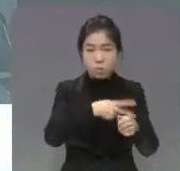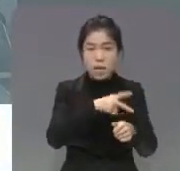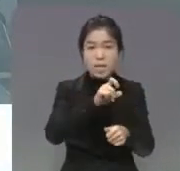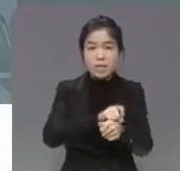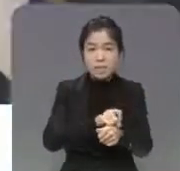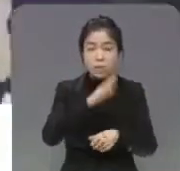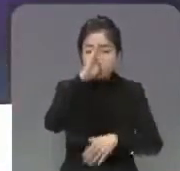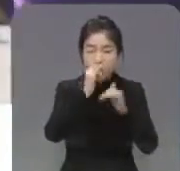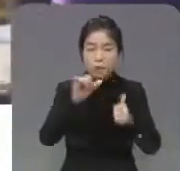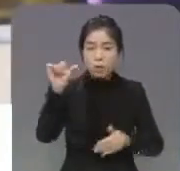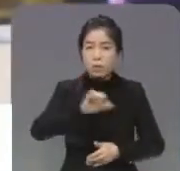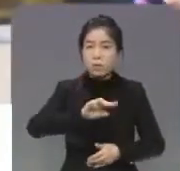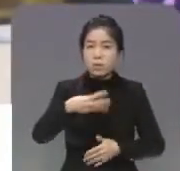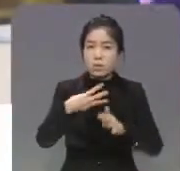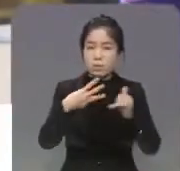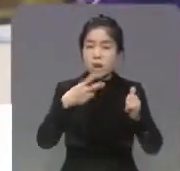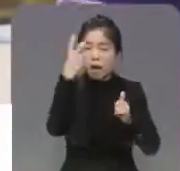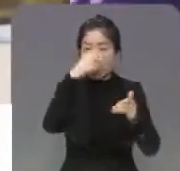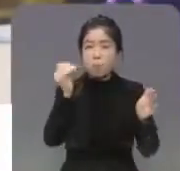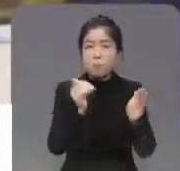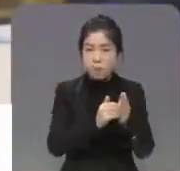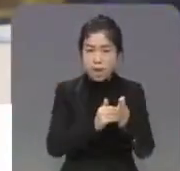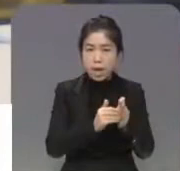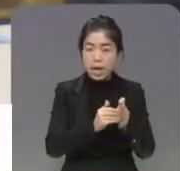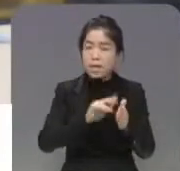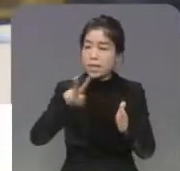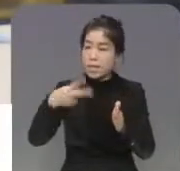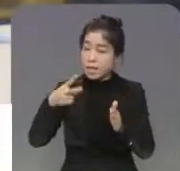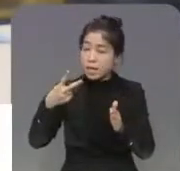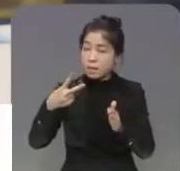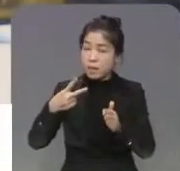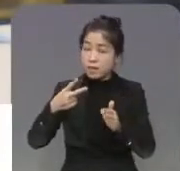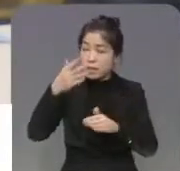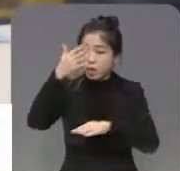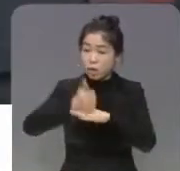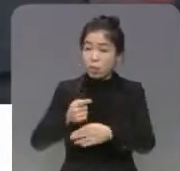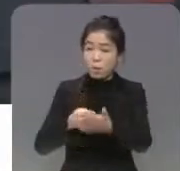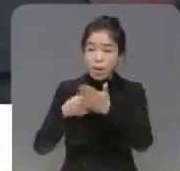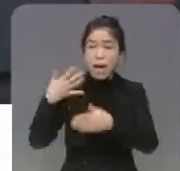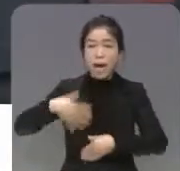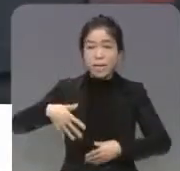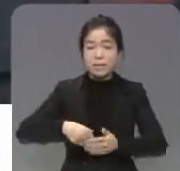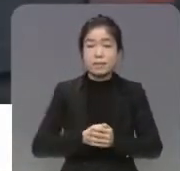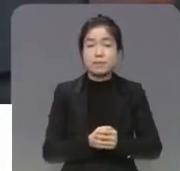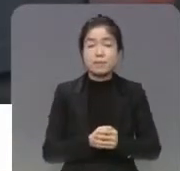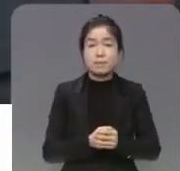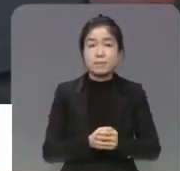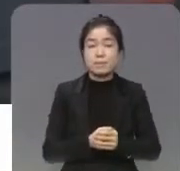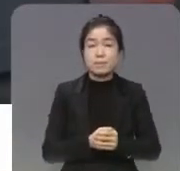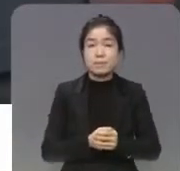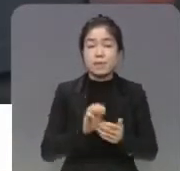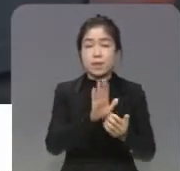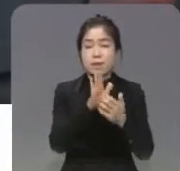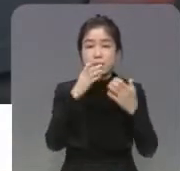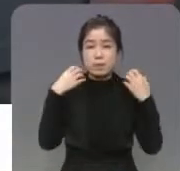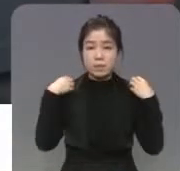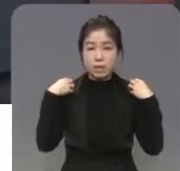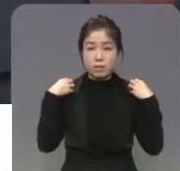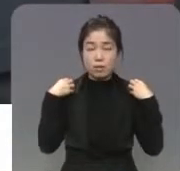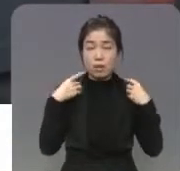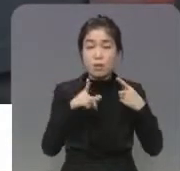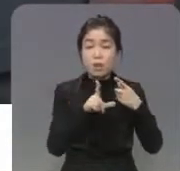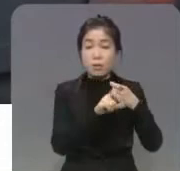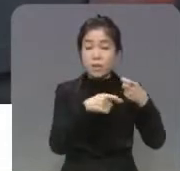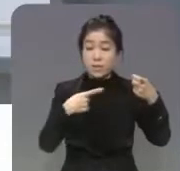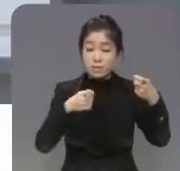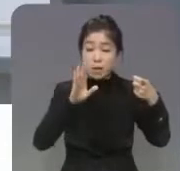환자 등 5,300여 건을 검사했고 200여 건의 결과는 아직 나오지 않은 상태입니다. 방역당국은 기존 지난 11일